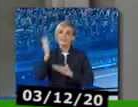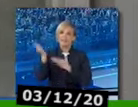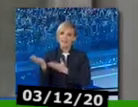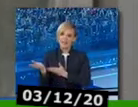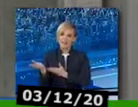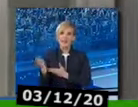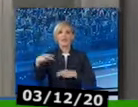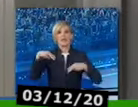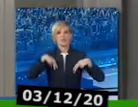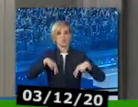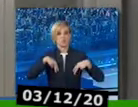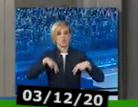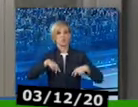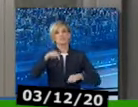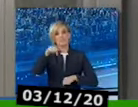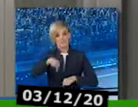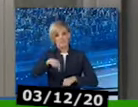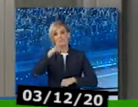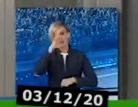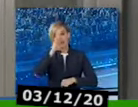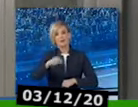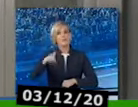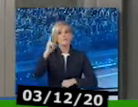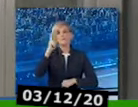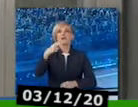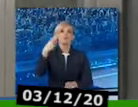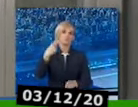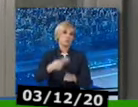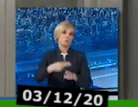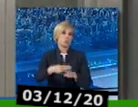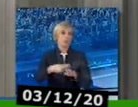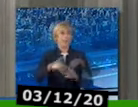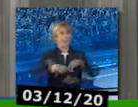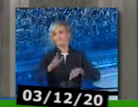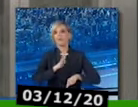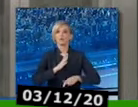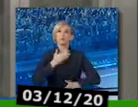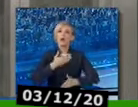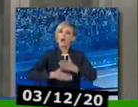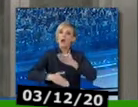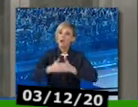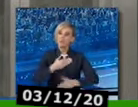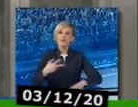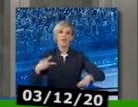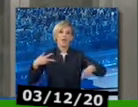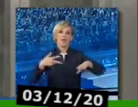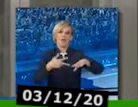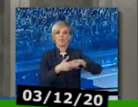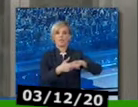Είναι πράγματι σήμερα μια σπουδαία μέρα, μια φωτεινή μέρα. Εγγενιάζουμε το